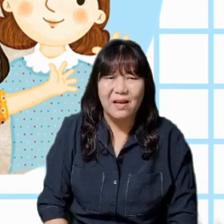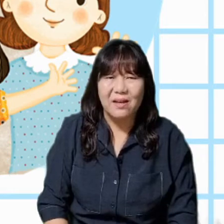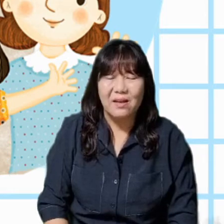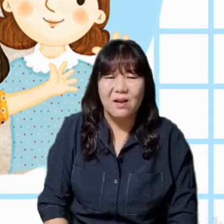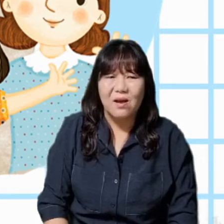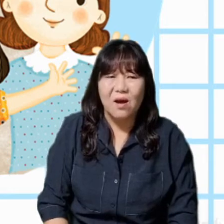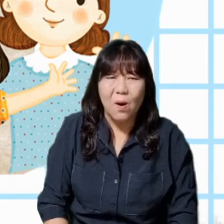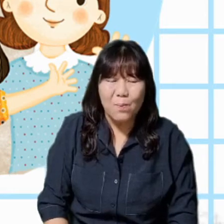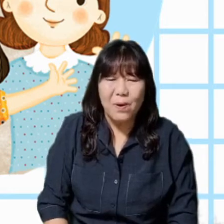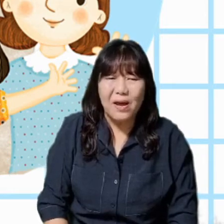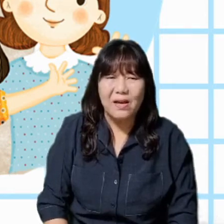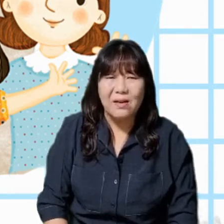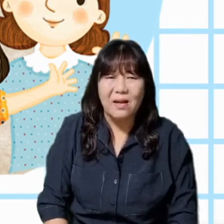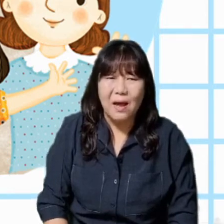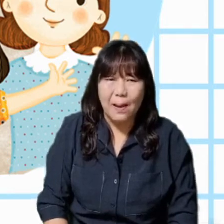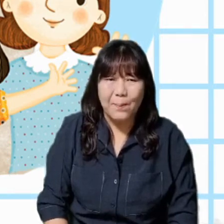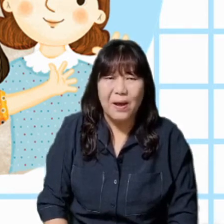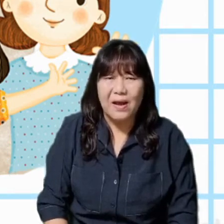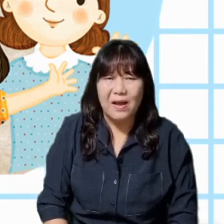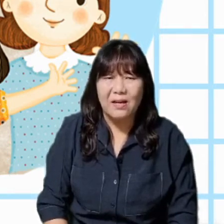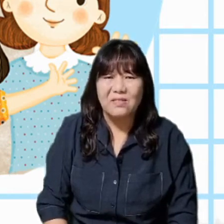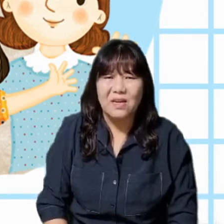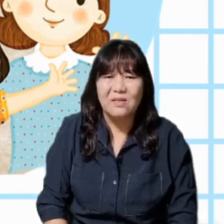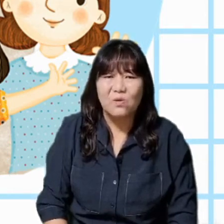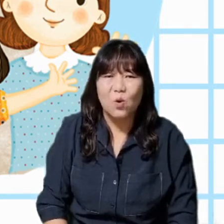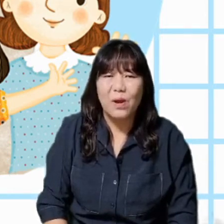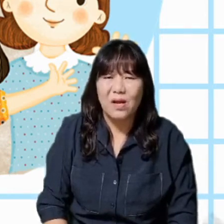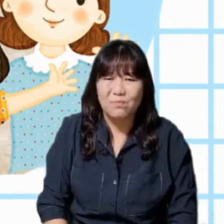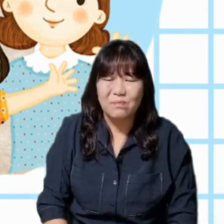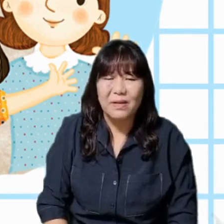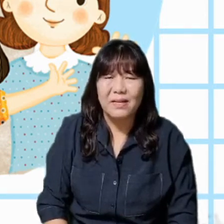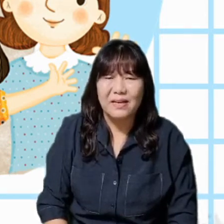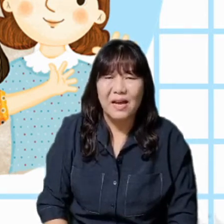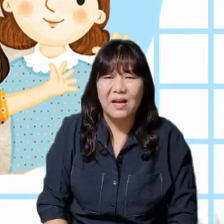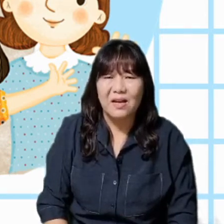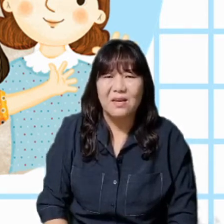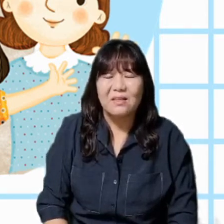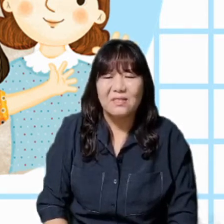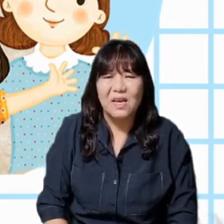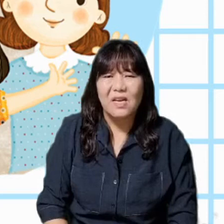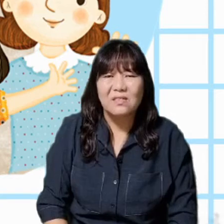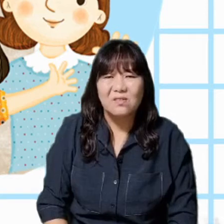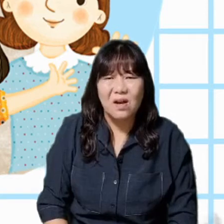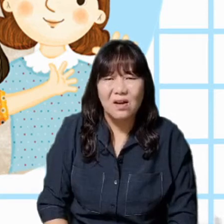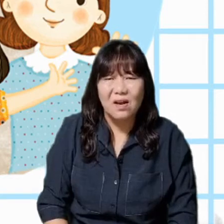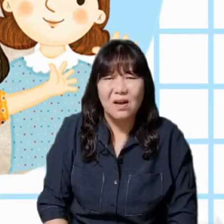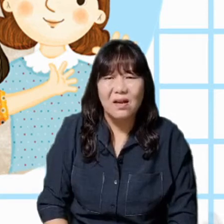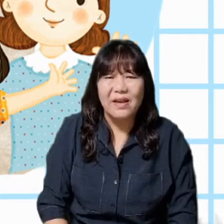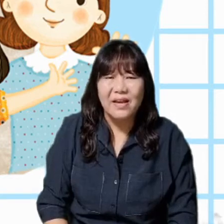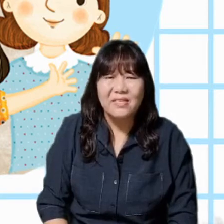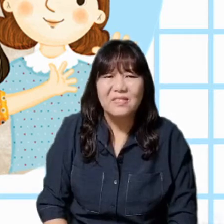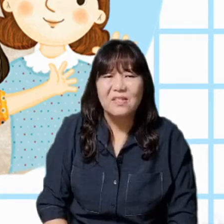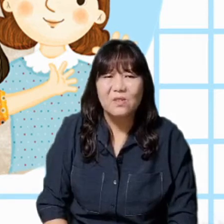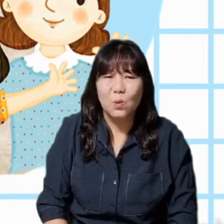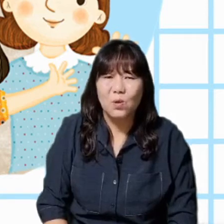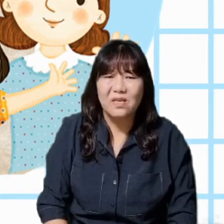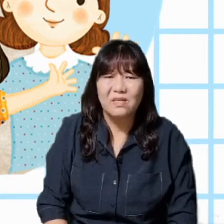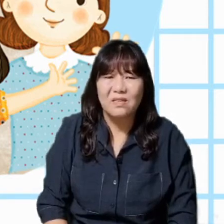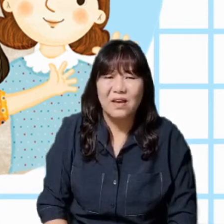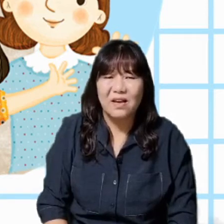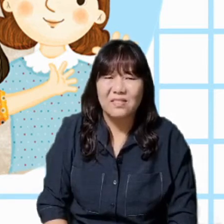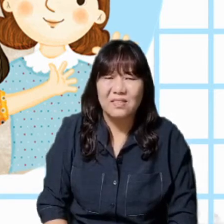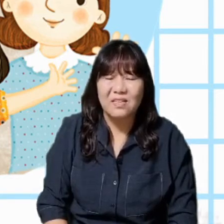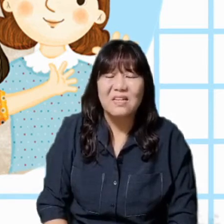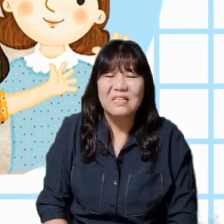합시다. 엄마, 아빠가 죄를 고백할 뿐만 아니라 죄의 습관과 행실을